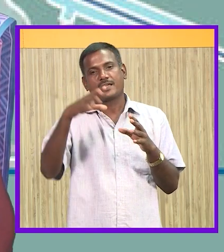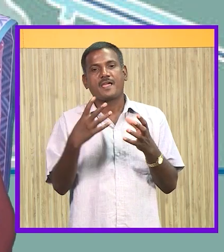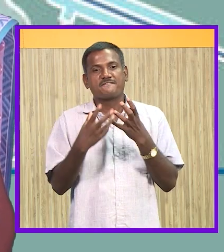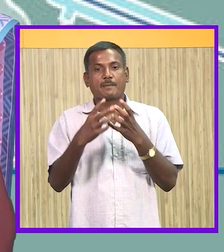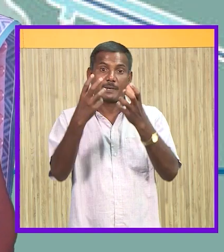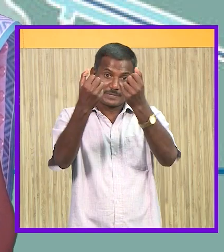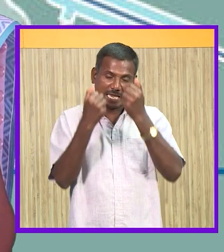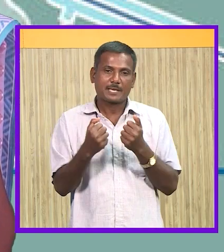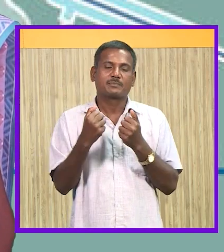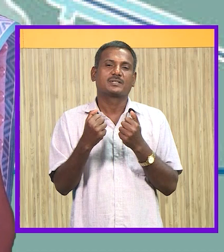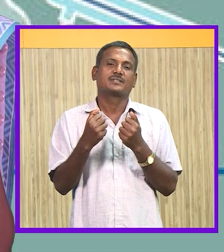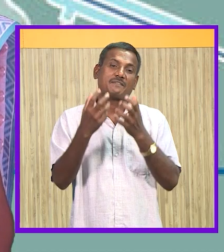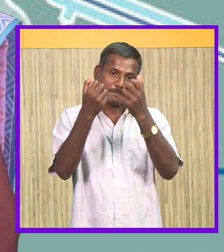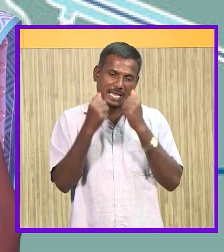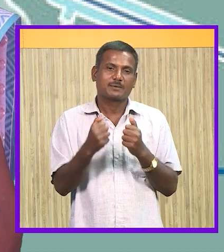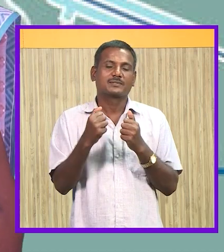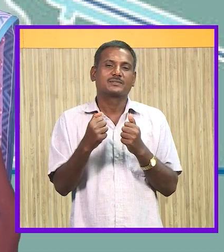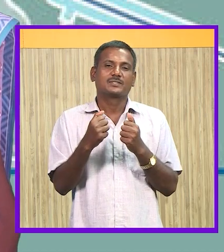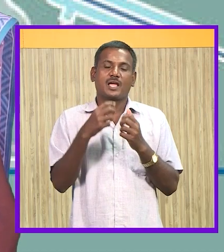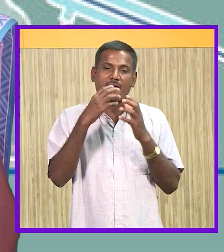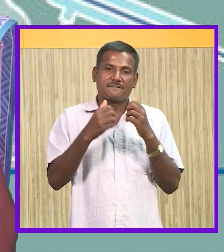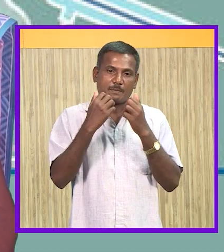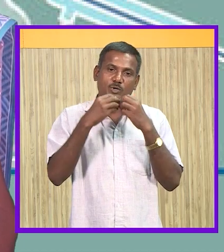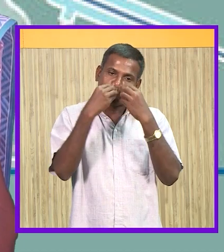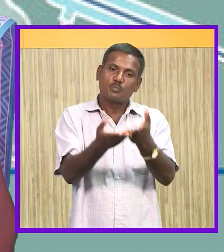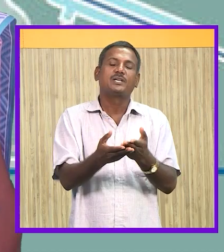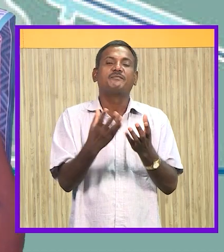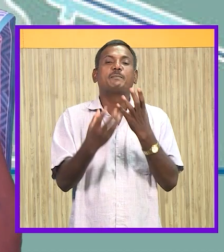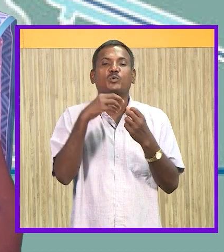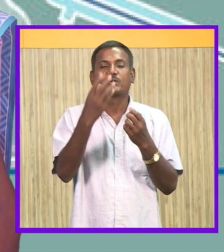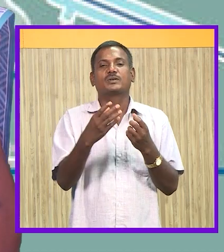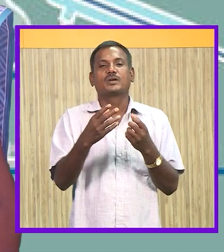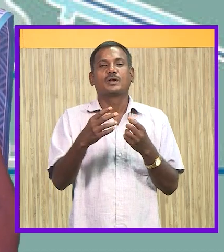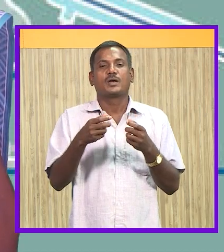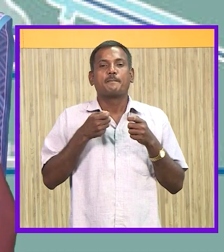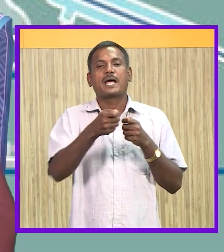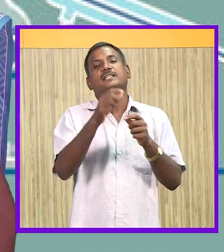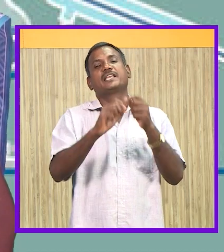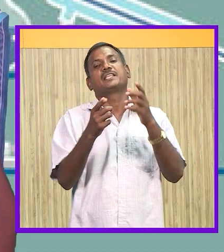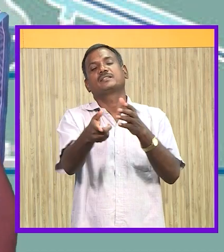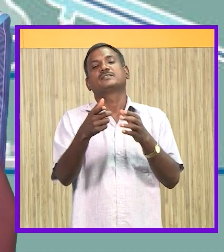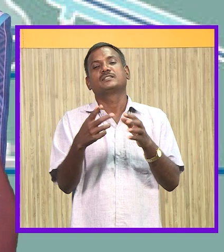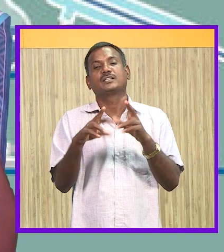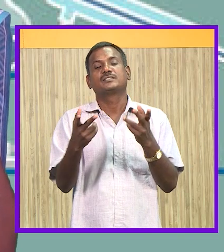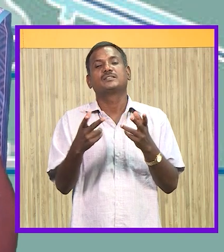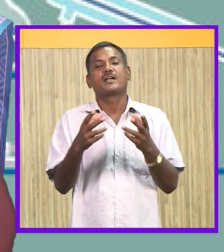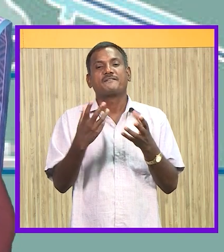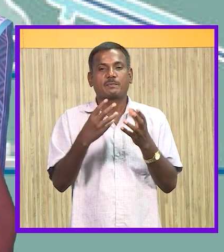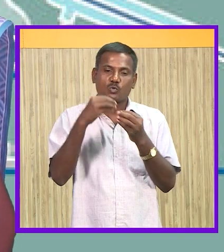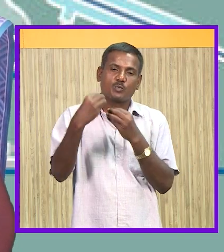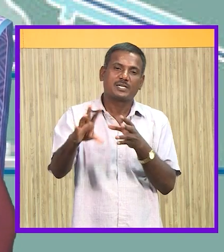வெப்ப ஏற்பு மாற்றங்களுக்கு எடுத்துக்காட்டாகும். வெப்ப உமிழ் மாற்றங்கள்னு சொல்லும்போது, ஒரு மரக்கட்டையை நீங்கள் எரிக்கிறீங்க, எரிக்கும்போது என்ன செய்யும்,